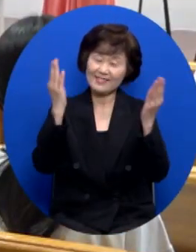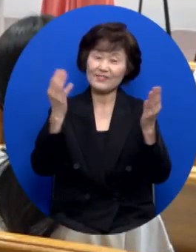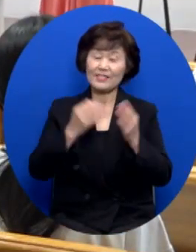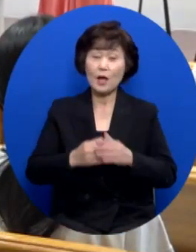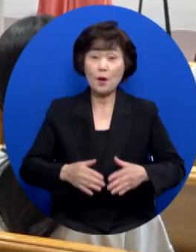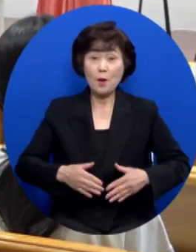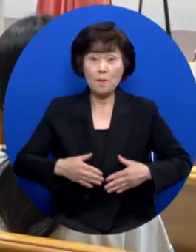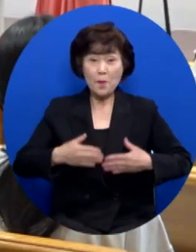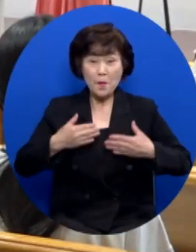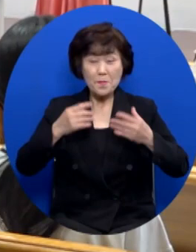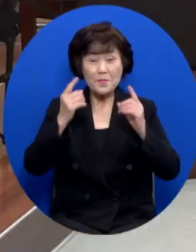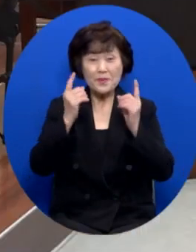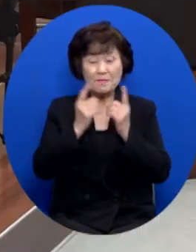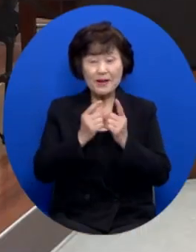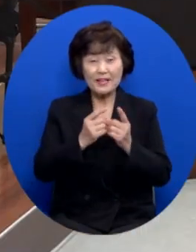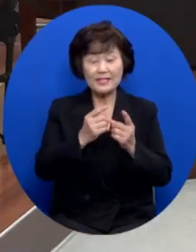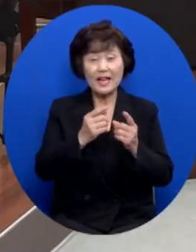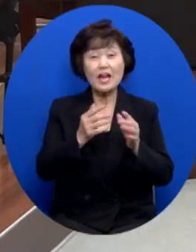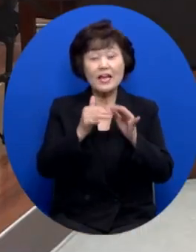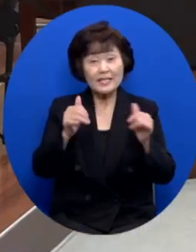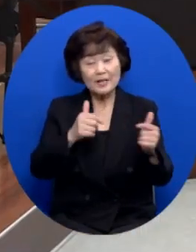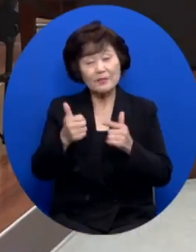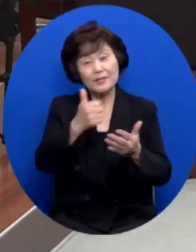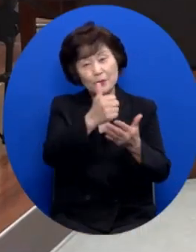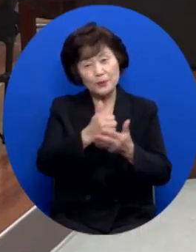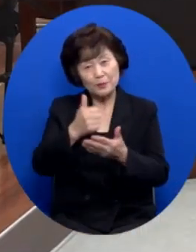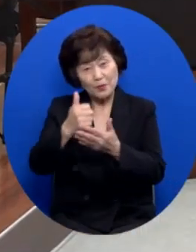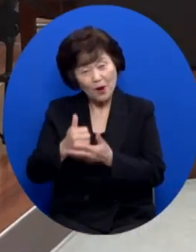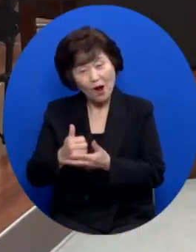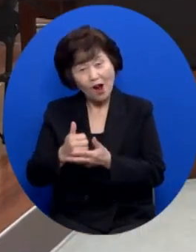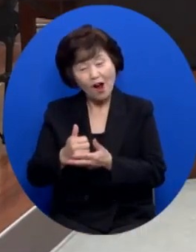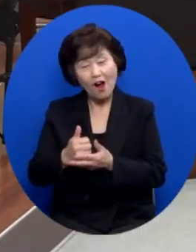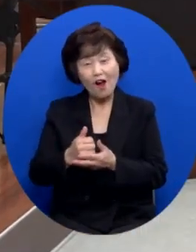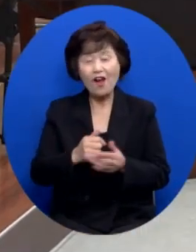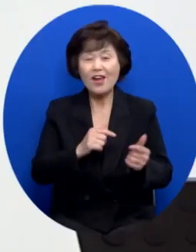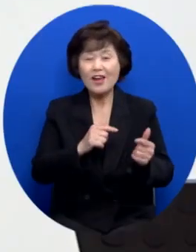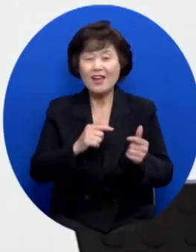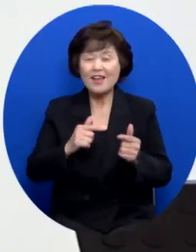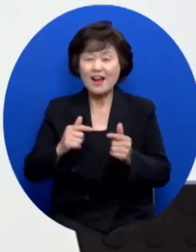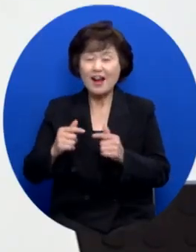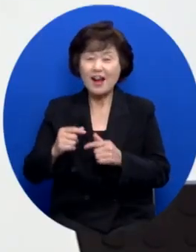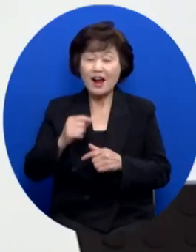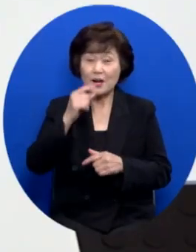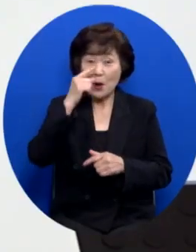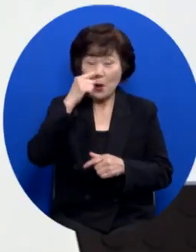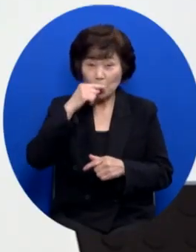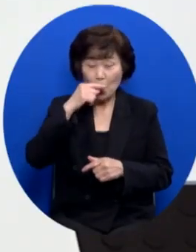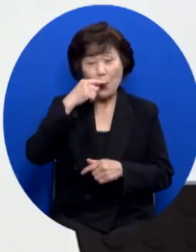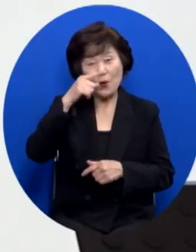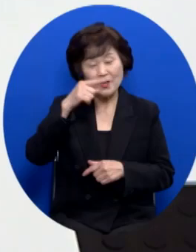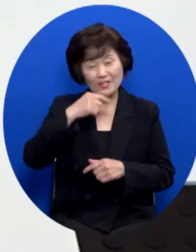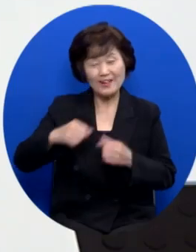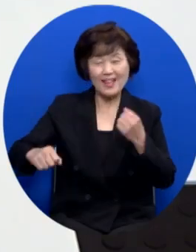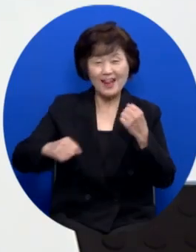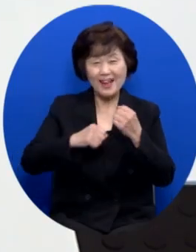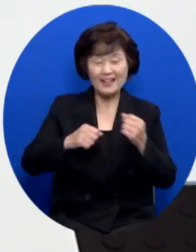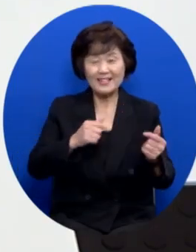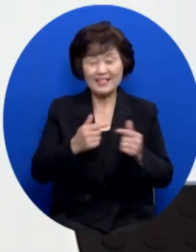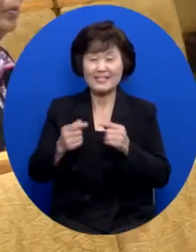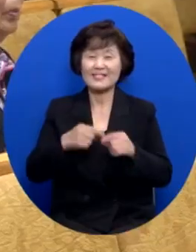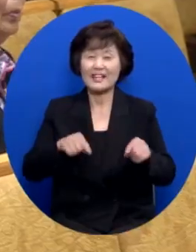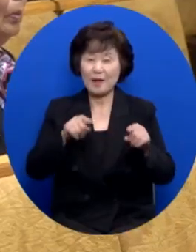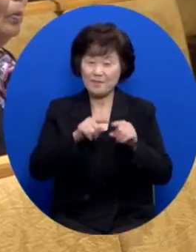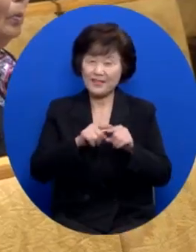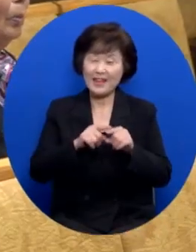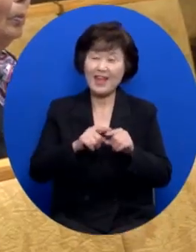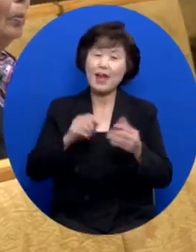봄철을 맞아 주민을 초대한 이번 음악회는 동서양 악기가 혼합된 앙상블과 성악 공연으로 청중들에게 색다른